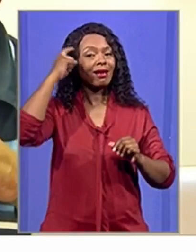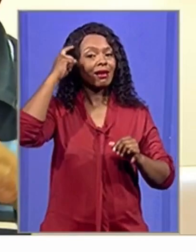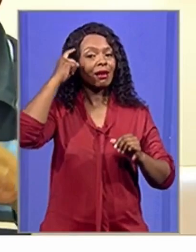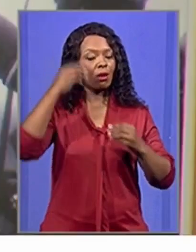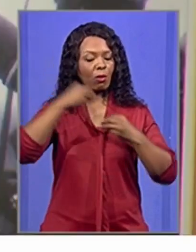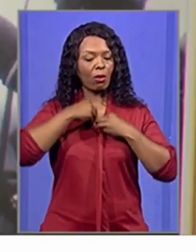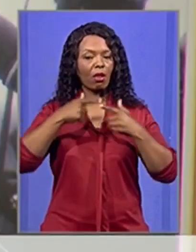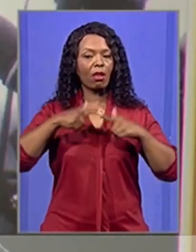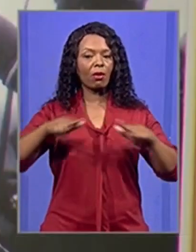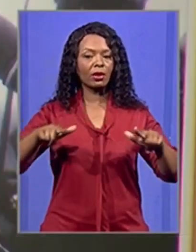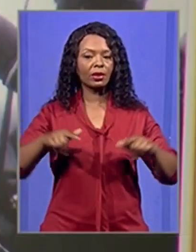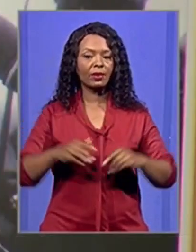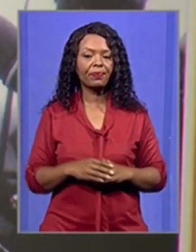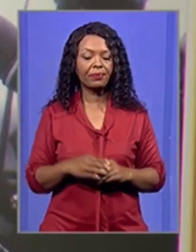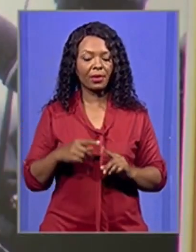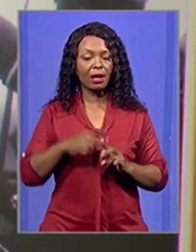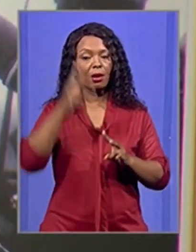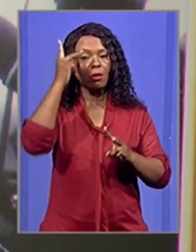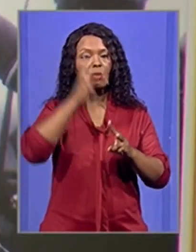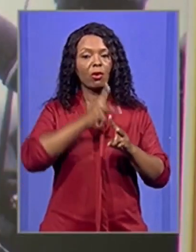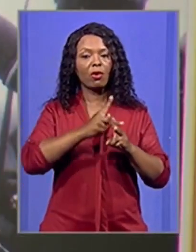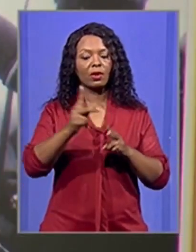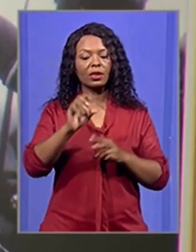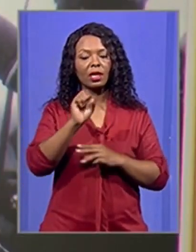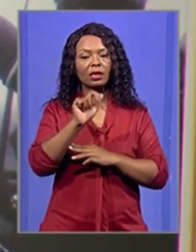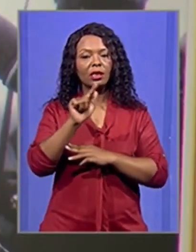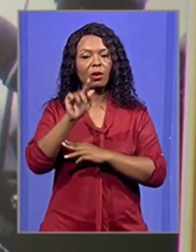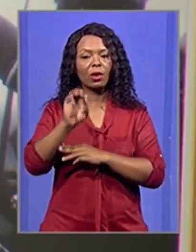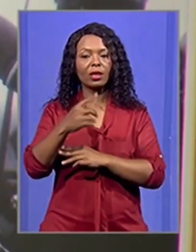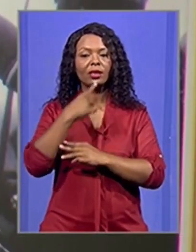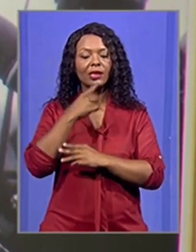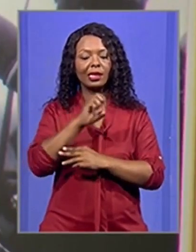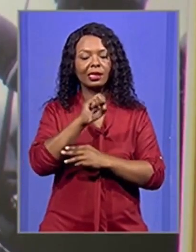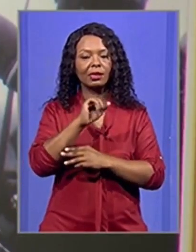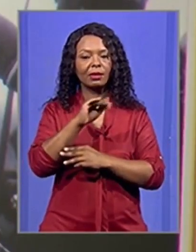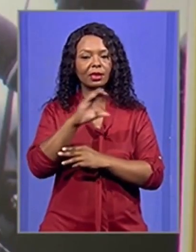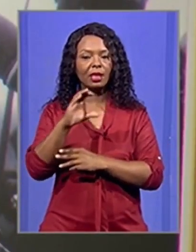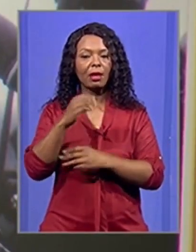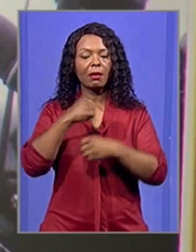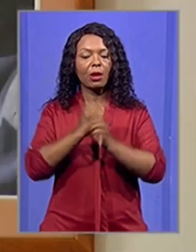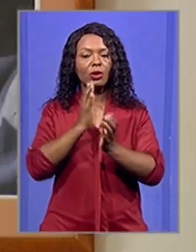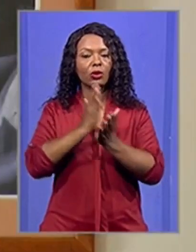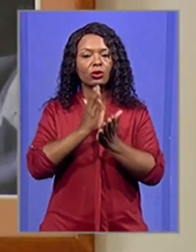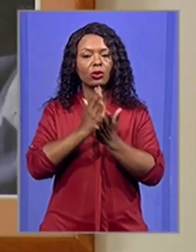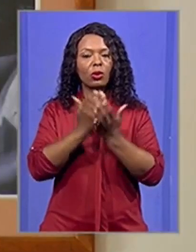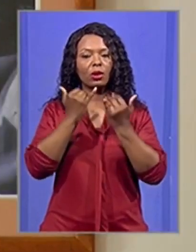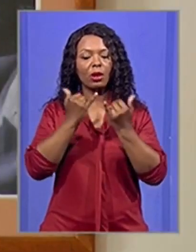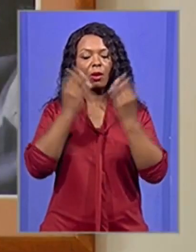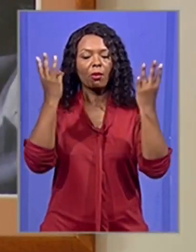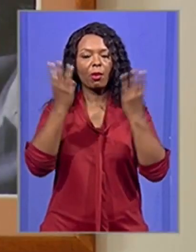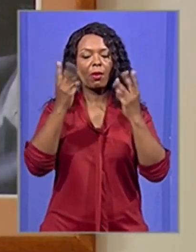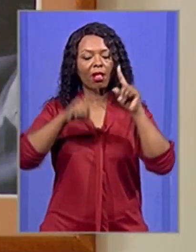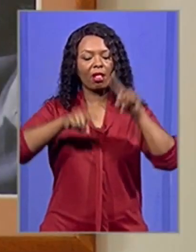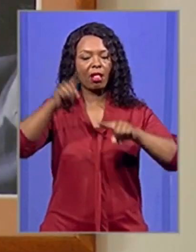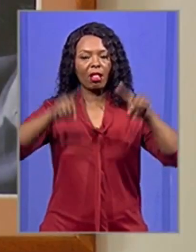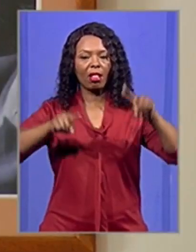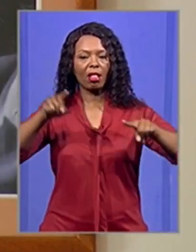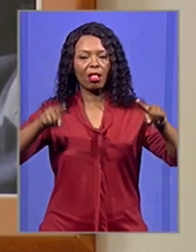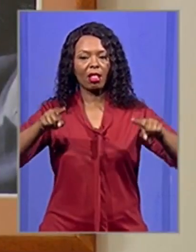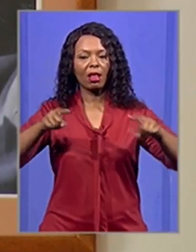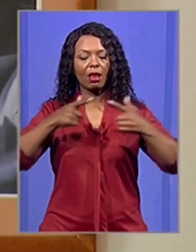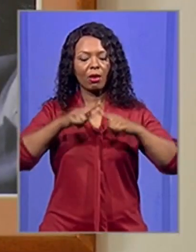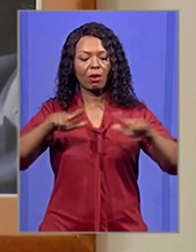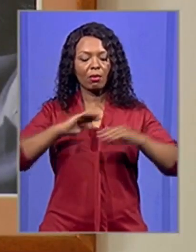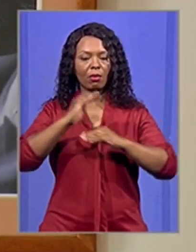own languages Muprofesara saule ore kanale ina ya SABC, itatabu niti bahore, bochaba, kaufapana Afrika burua,